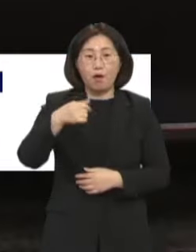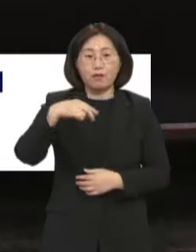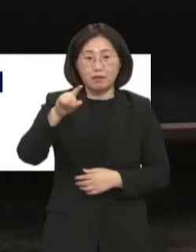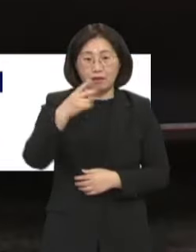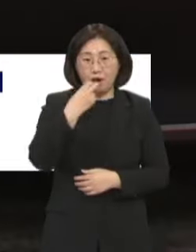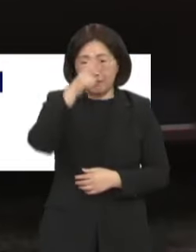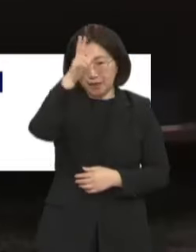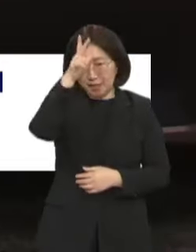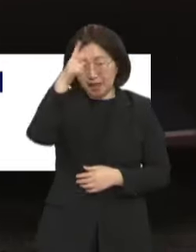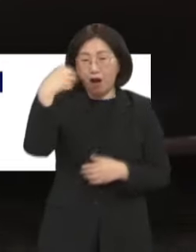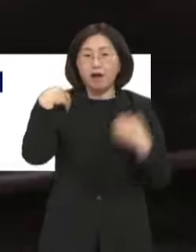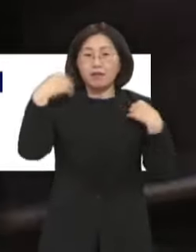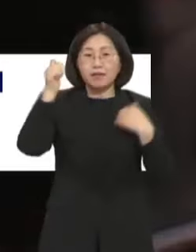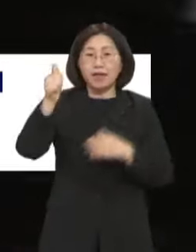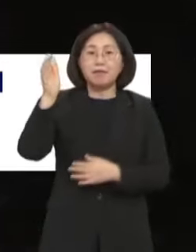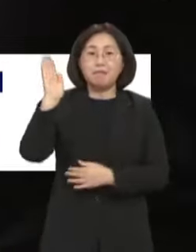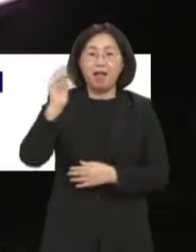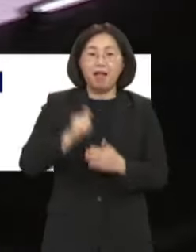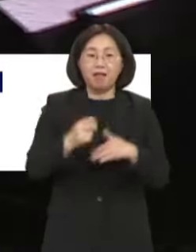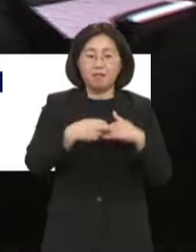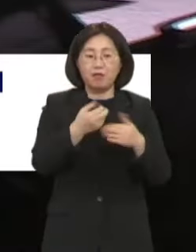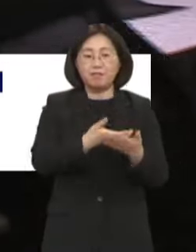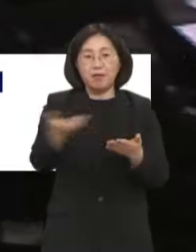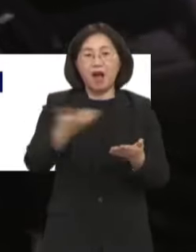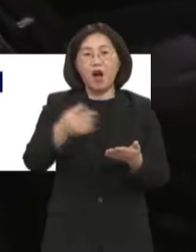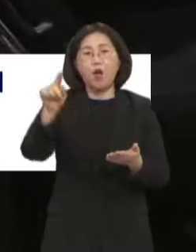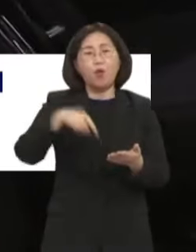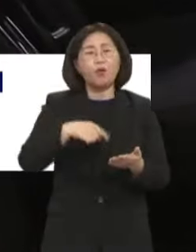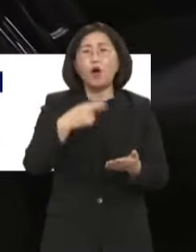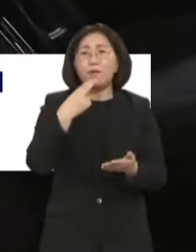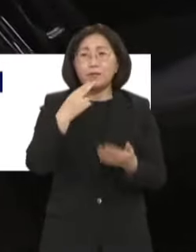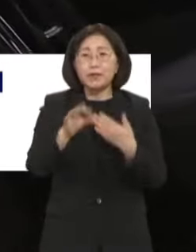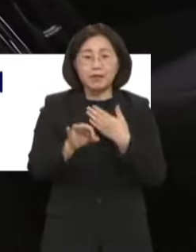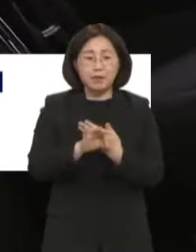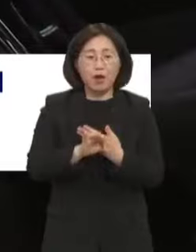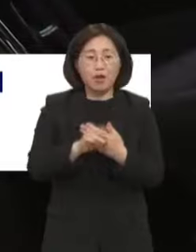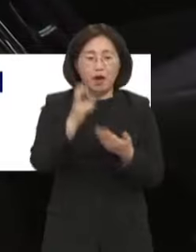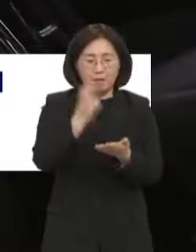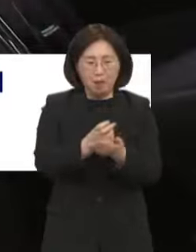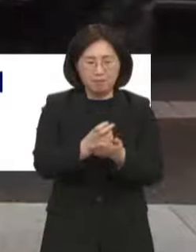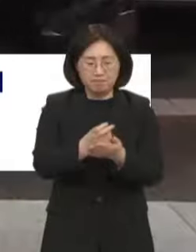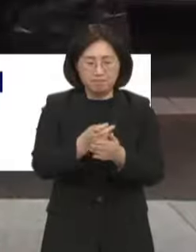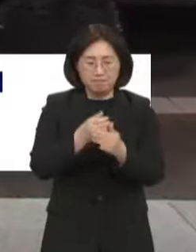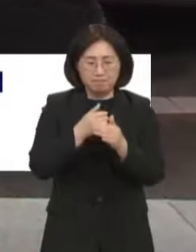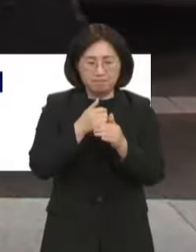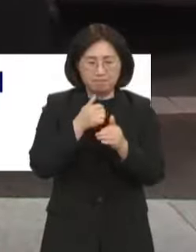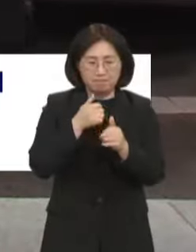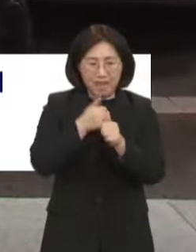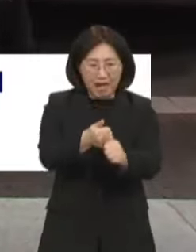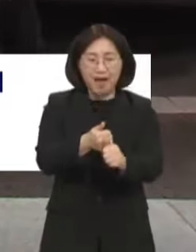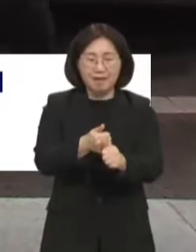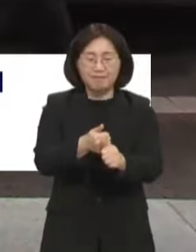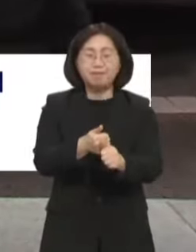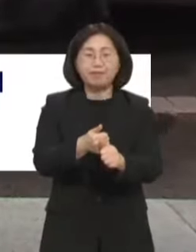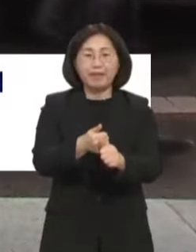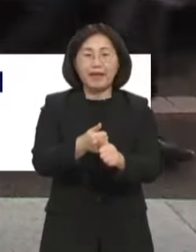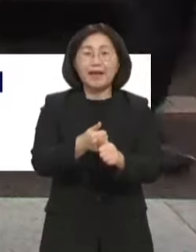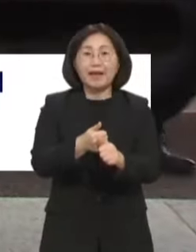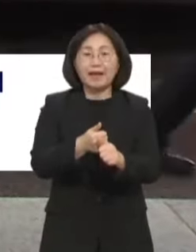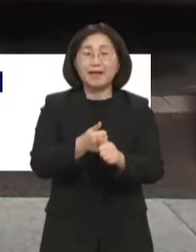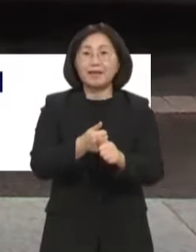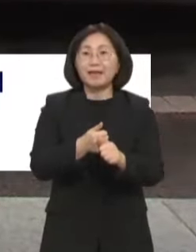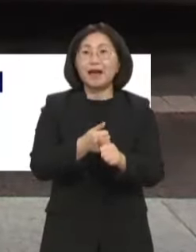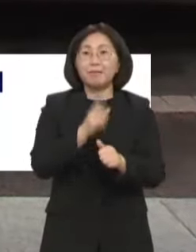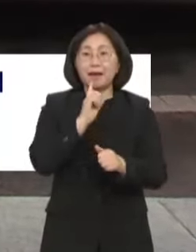반발하며 병원을 떠난 의료진들이 복귀하지 않는다면 법 절차에 따르겠다고 경고했습니다 대원 지검